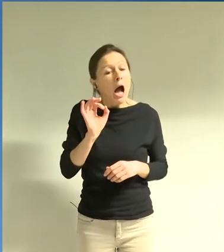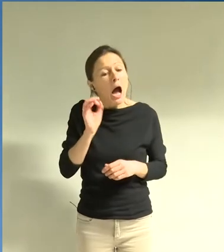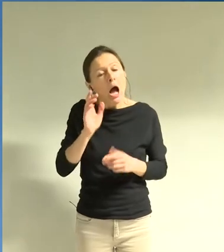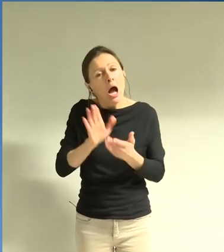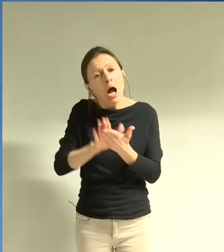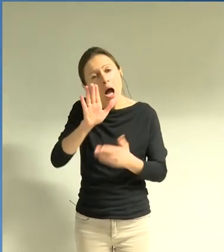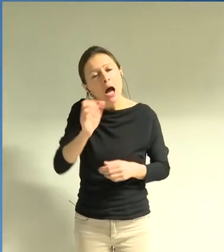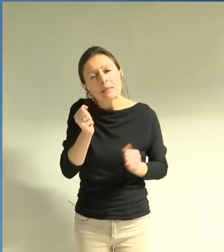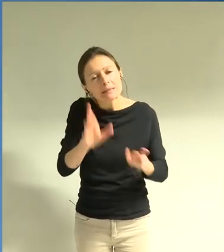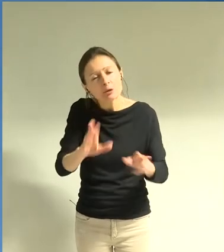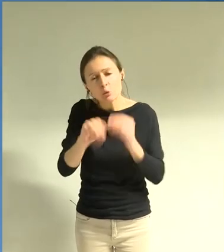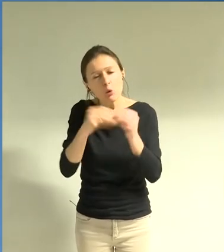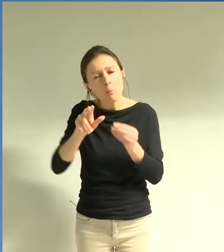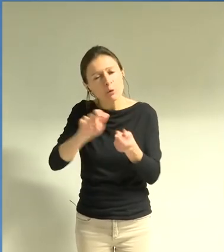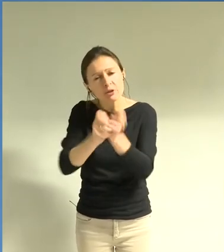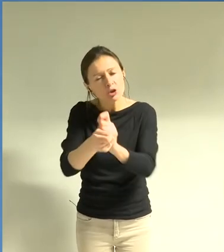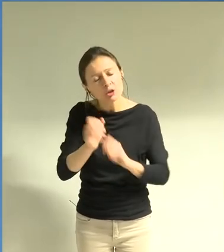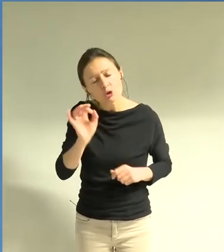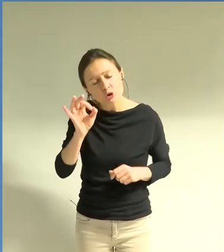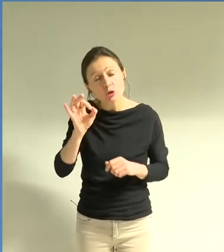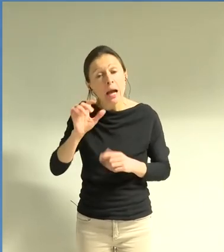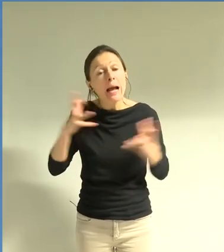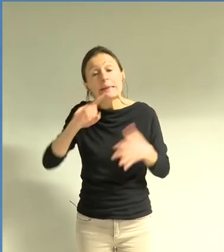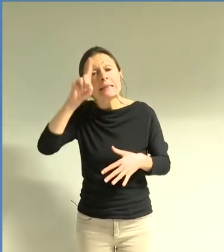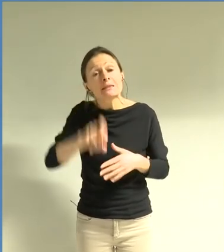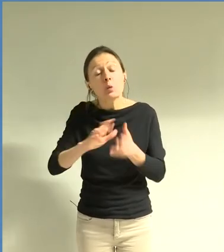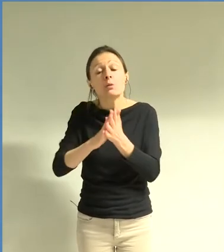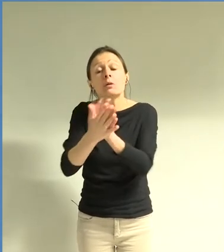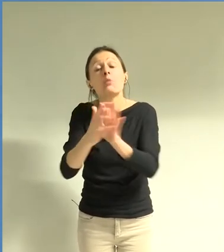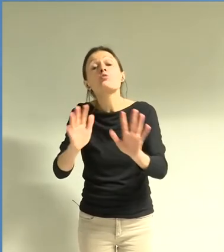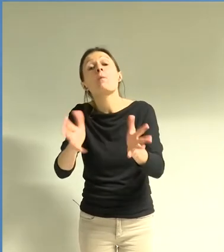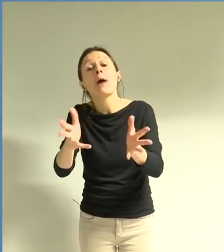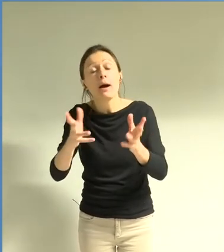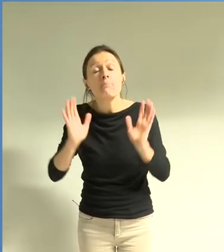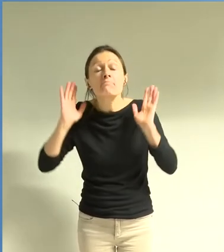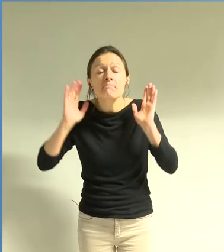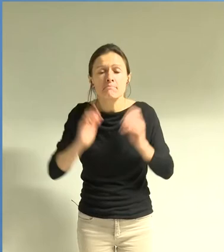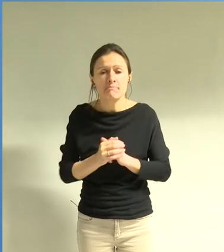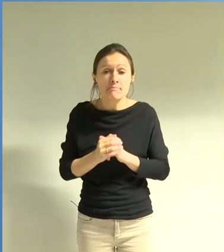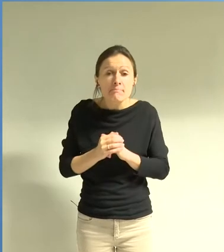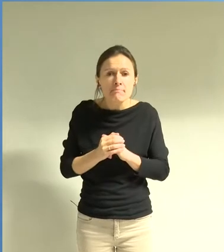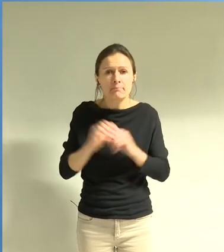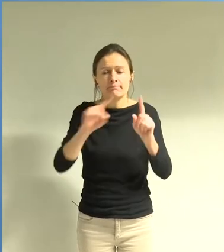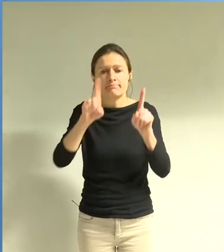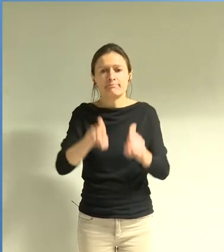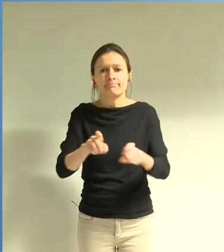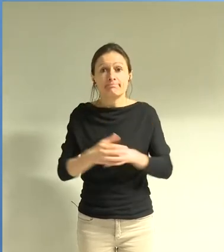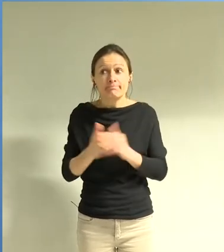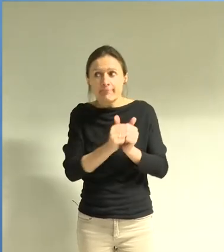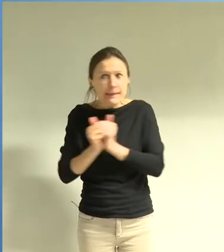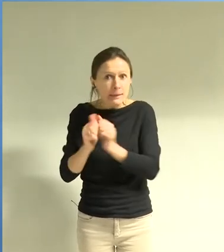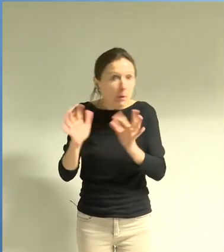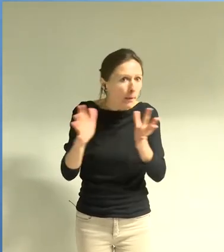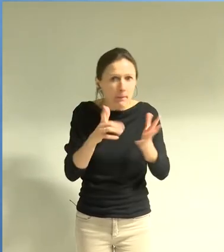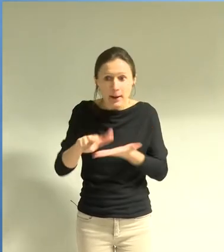la question c'est comment dans quel état est ce que nous pouvons faire ensemble pour qu'il change à l'échelle locale